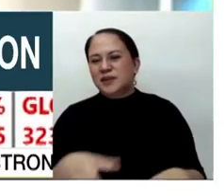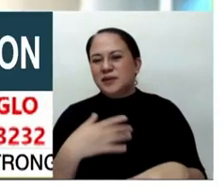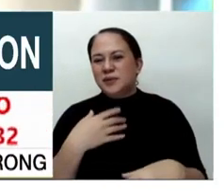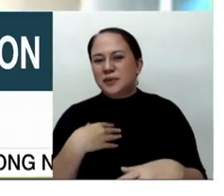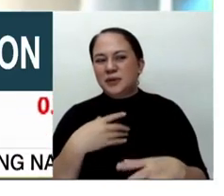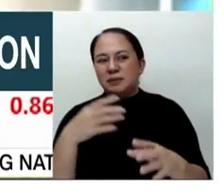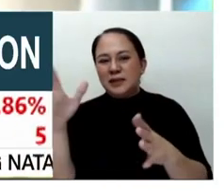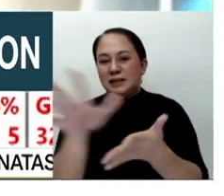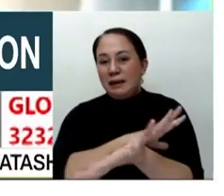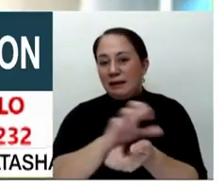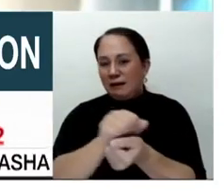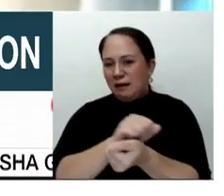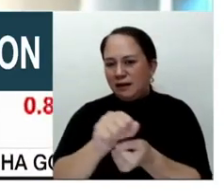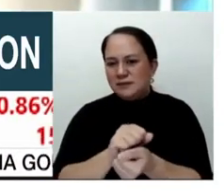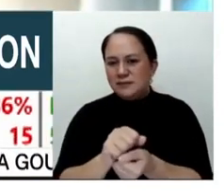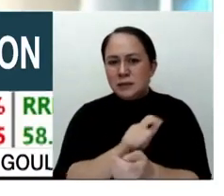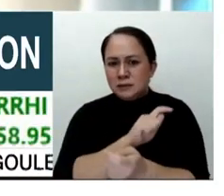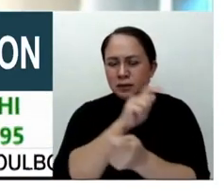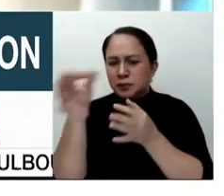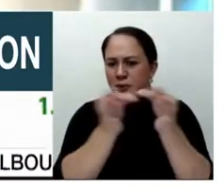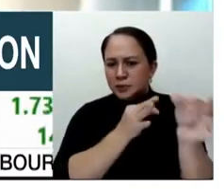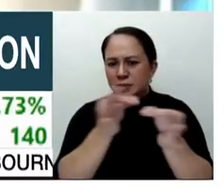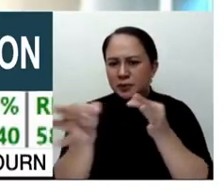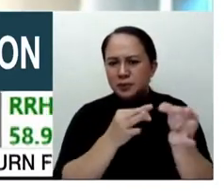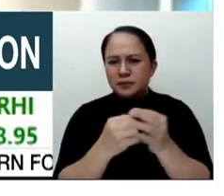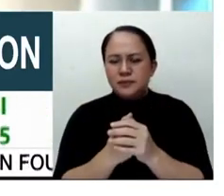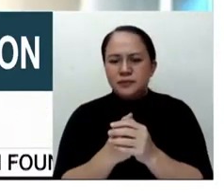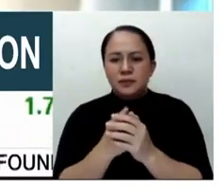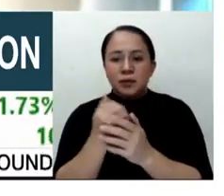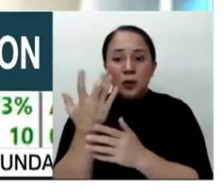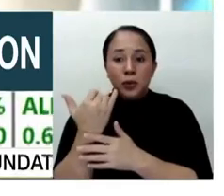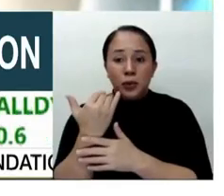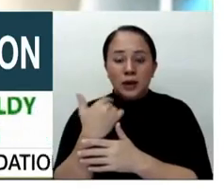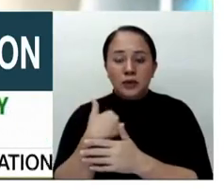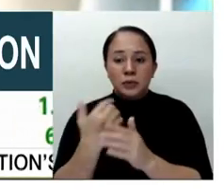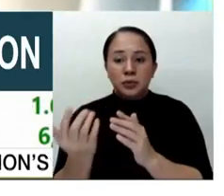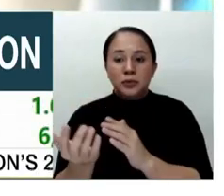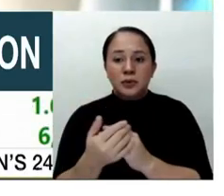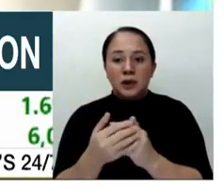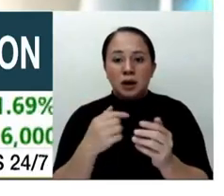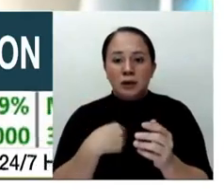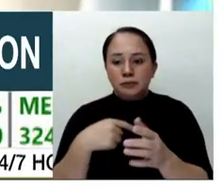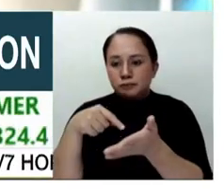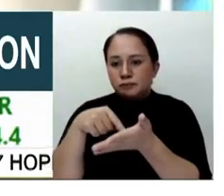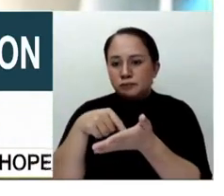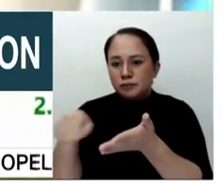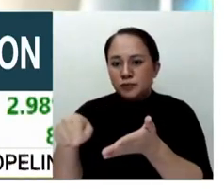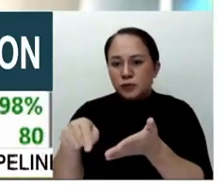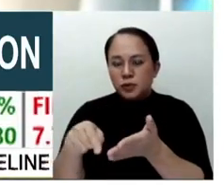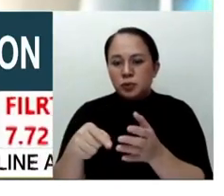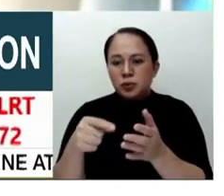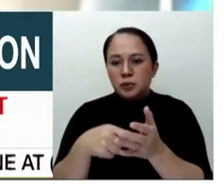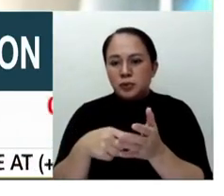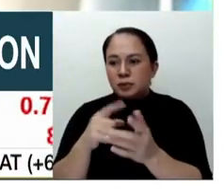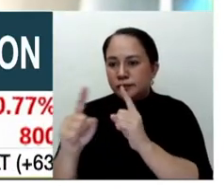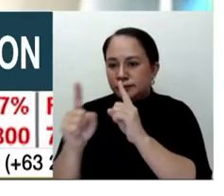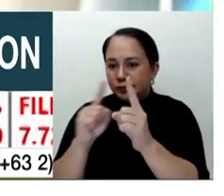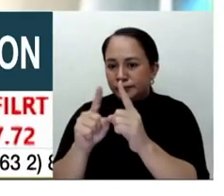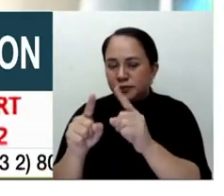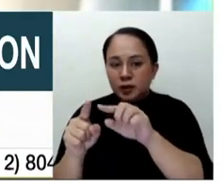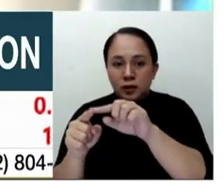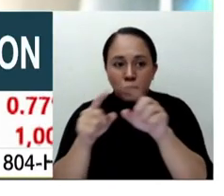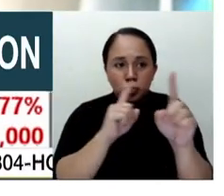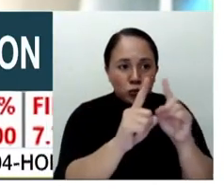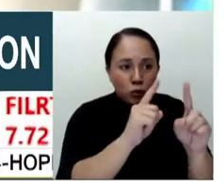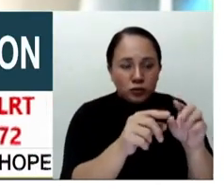dyan. In-explain ko pa in detail. Bakit sir, sabi ko. Siyempre mag-aapon ka ng inkargador. Yung inkargador, kakausapin niya mga operators.